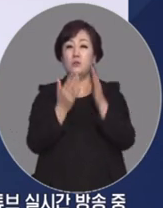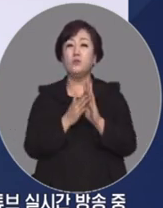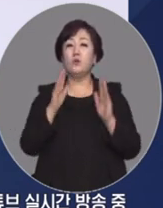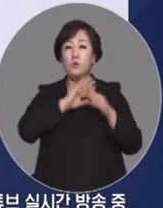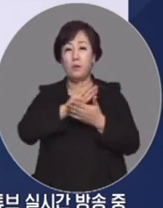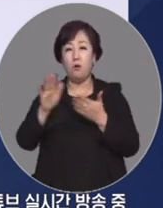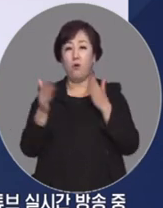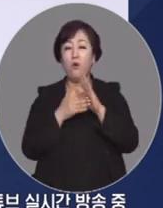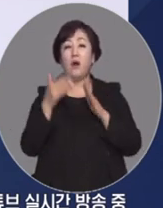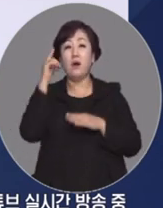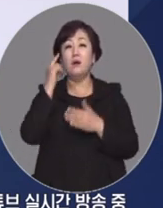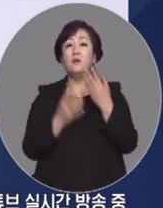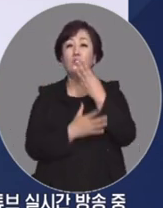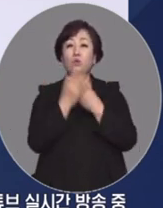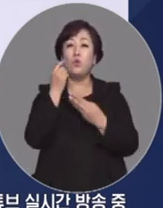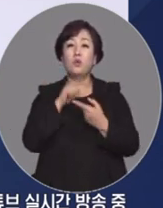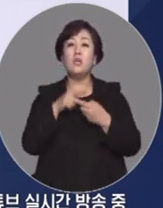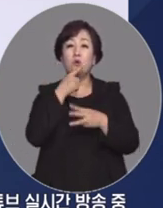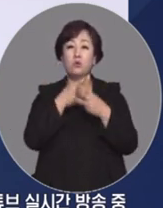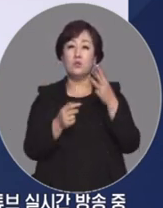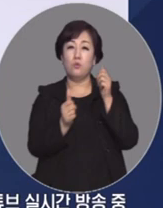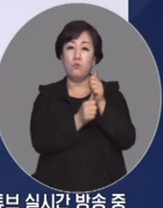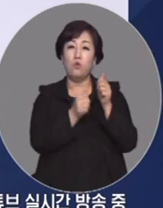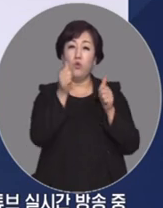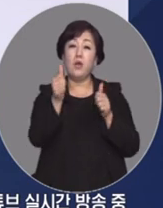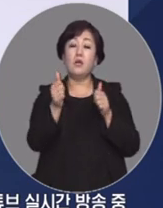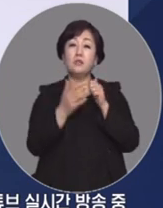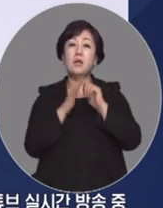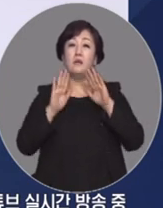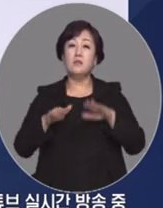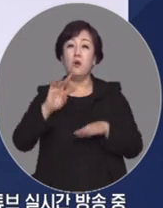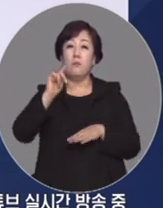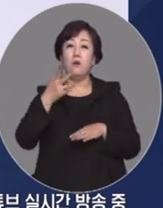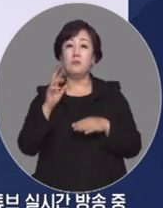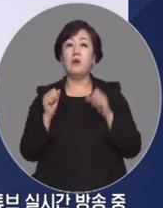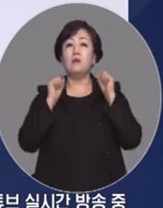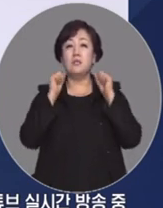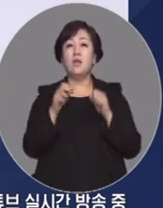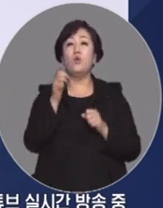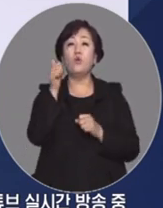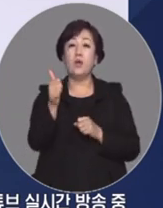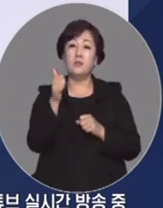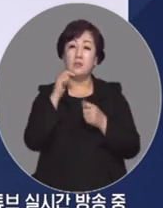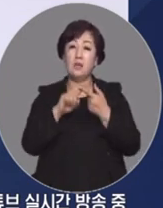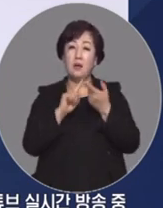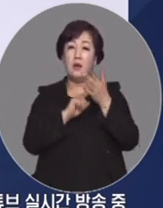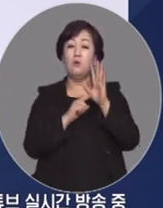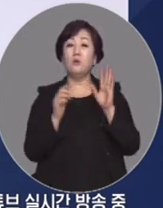민주평화통일자문회의 울주군협의회 부회장을 지냈으며 현재 범서체육회 회장을 맡고 있습니다.